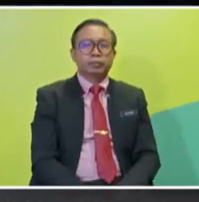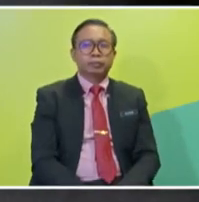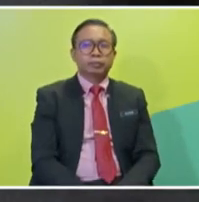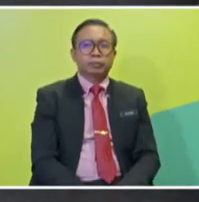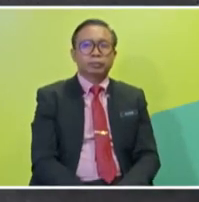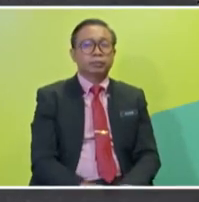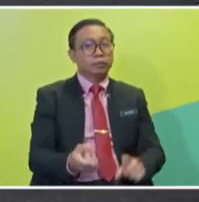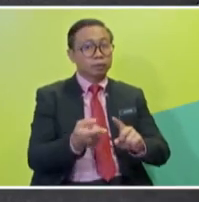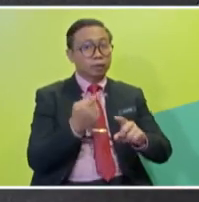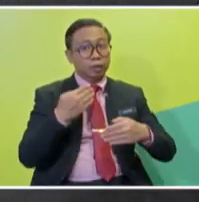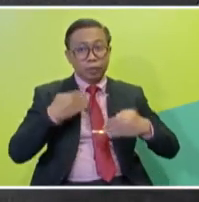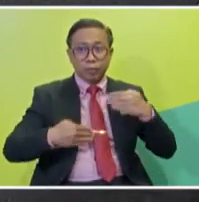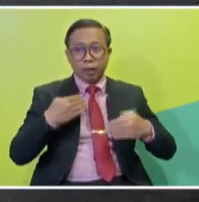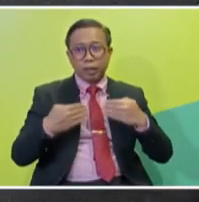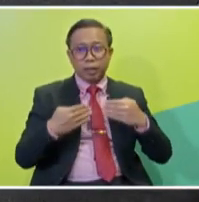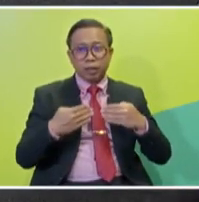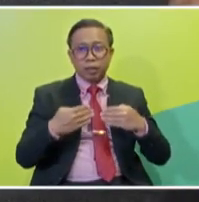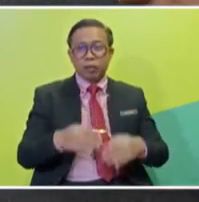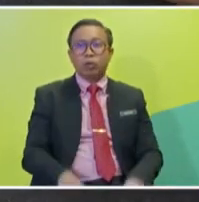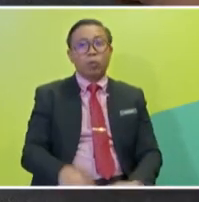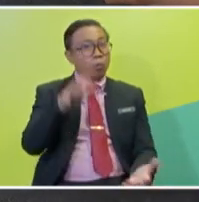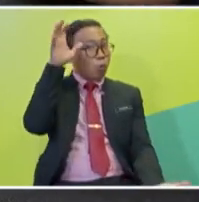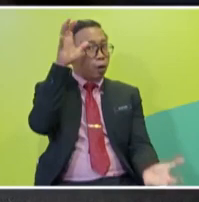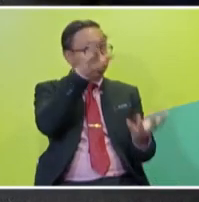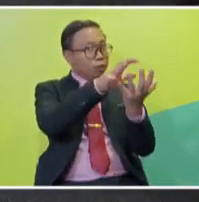tubuh buaya sebenarnya